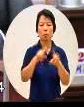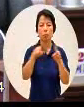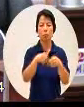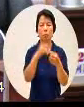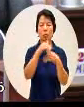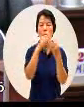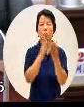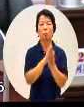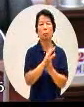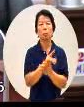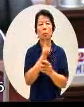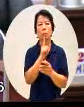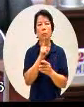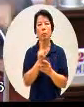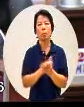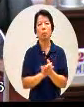在哪裡